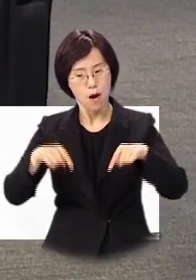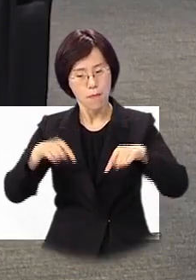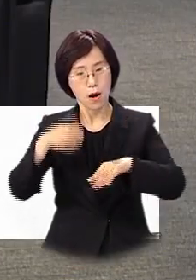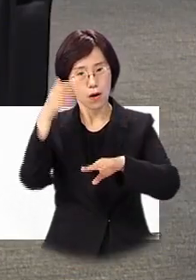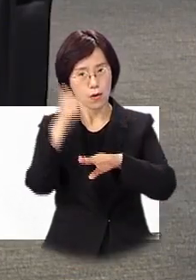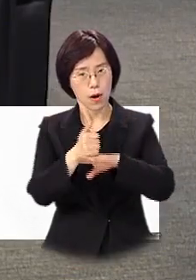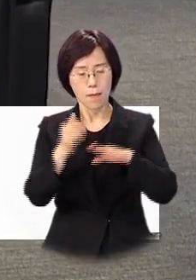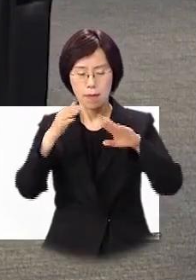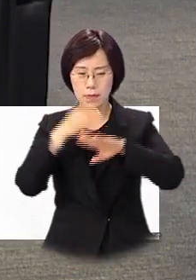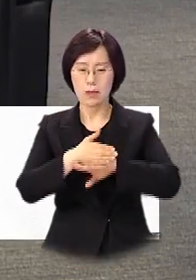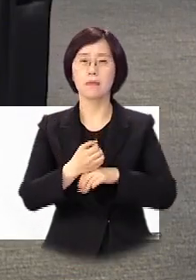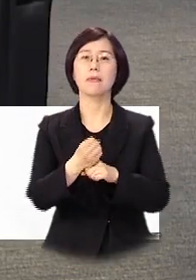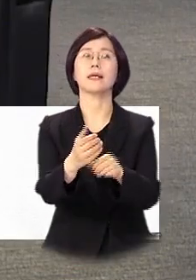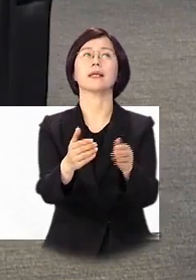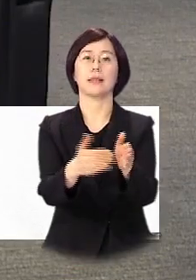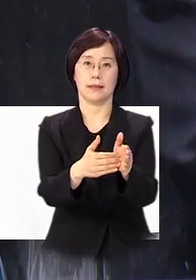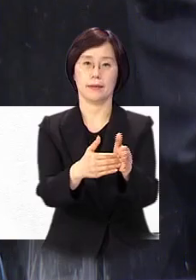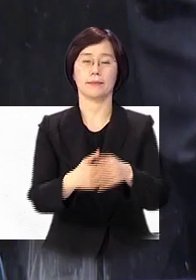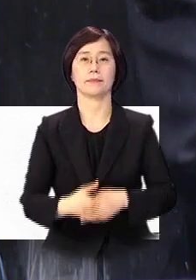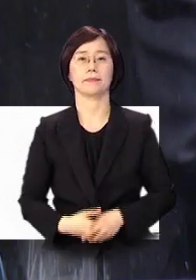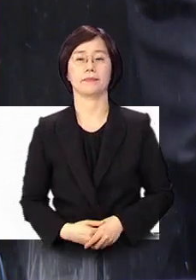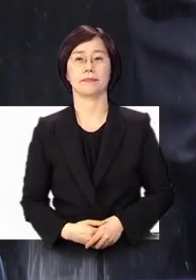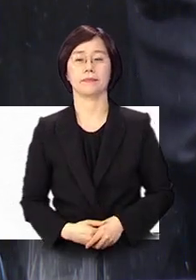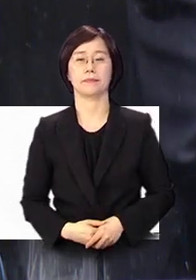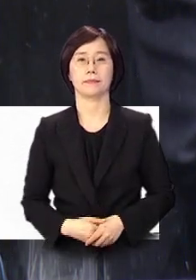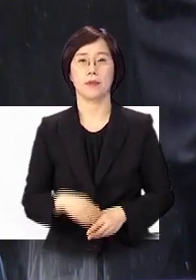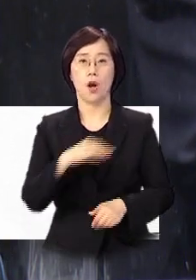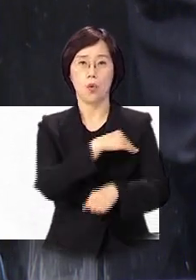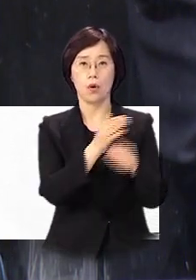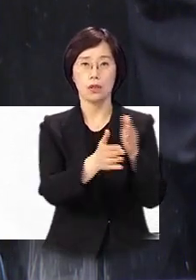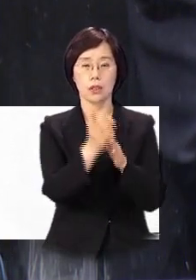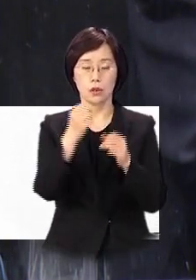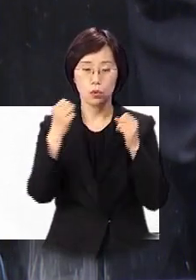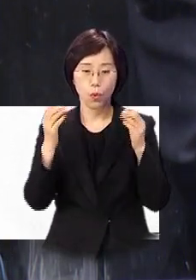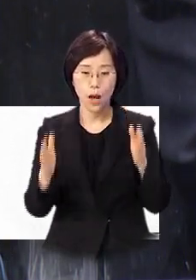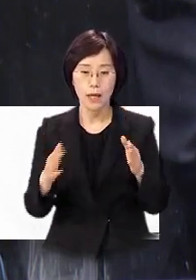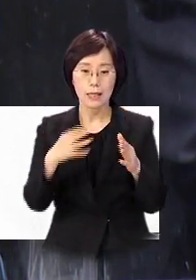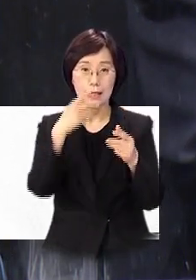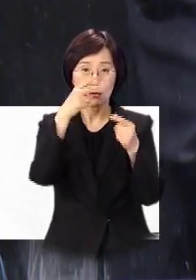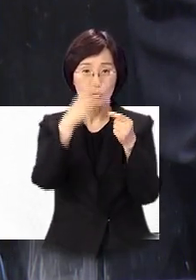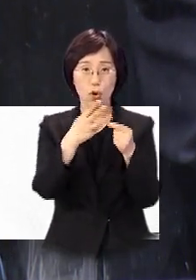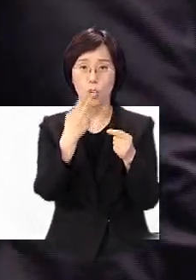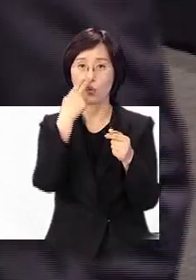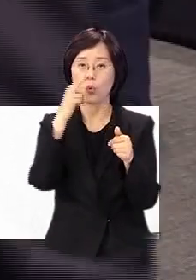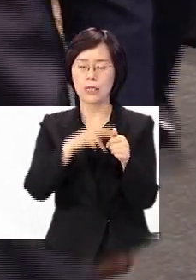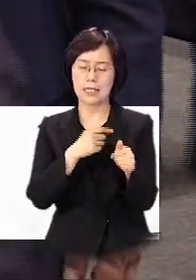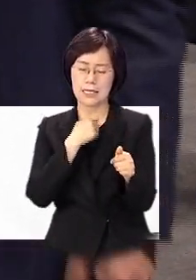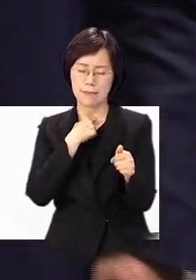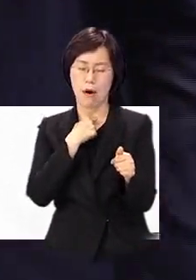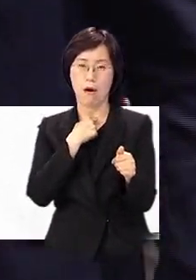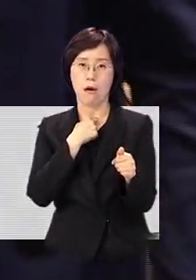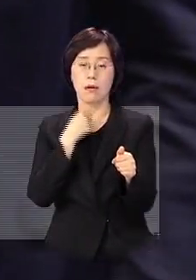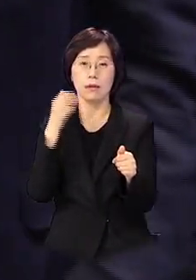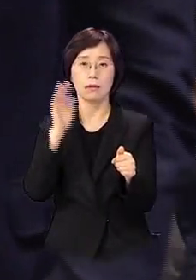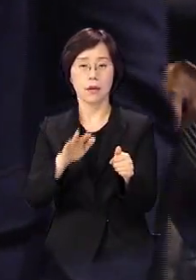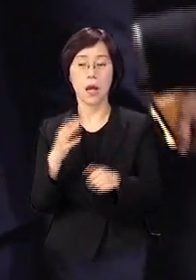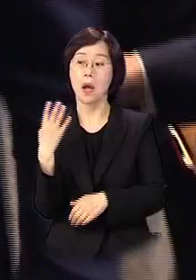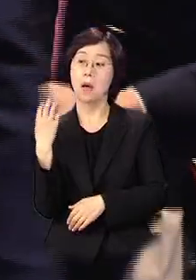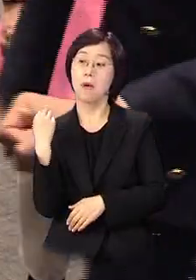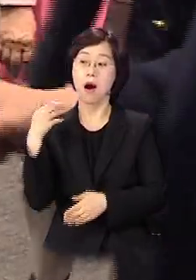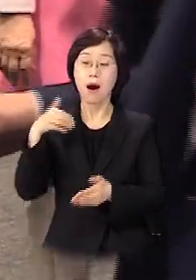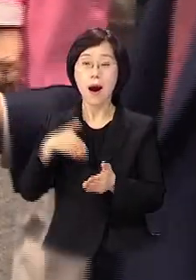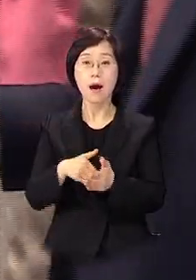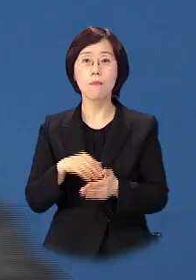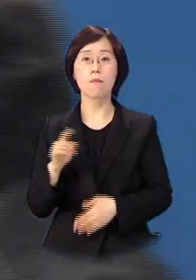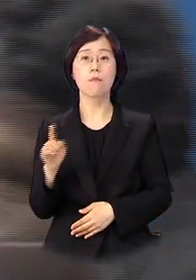타진하면서 밤늦게 관련 소식이 알려진 것으로 보입니다. 권 시장은 그동안 3선 도전에 강한 의욕을 보여왔는데요. 불과 며칠